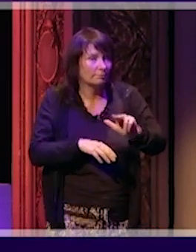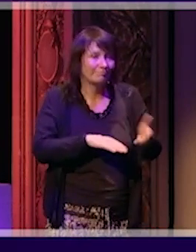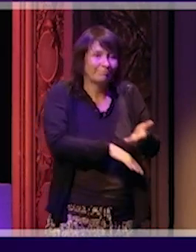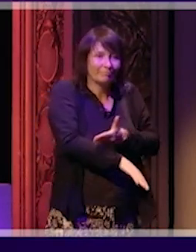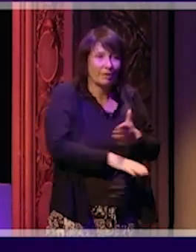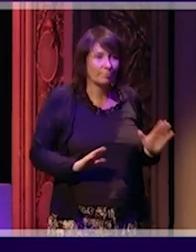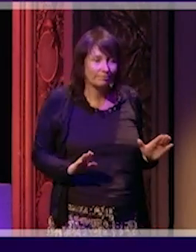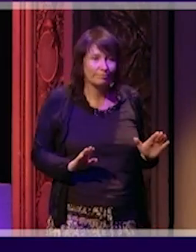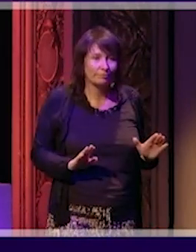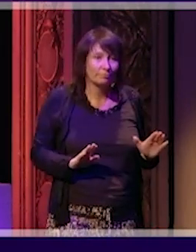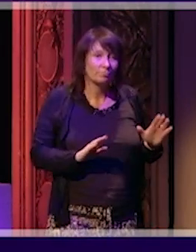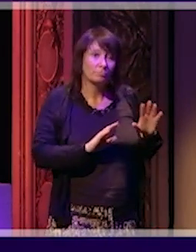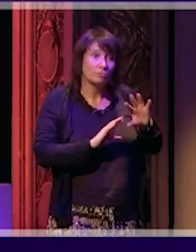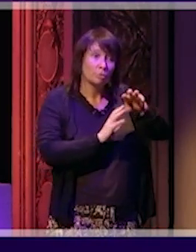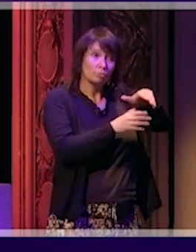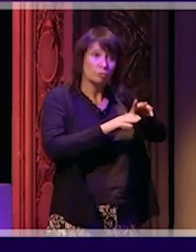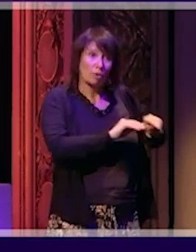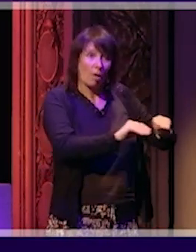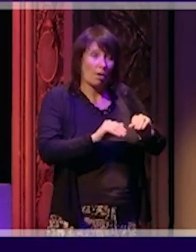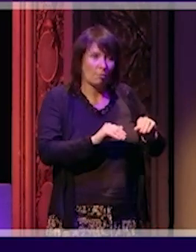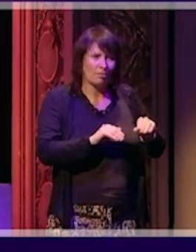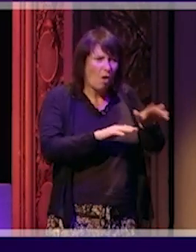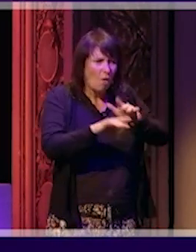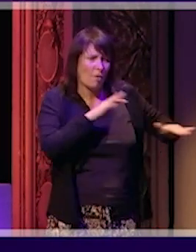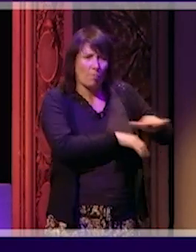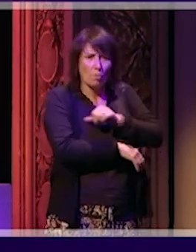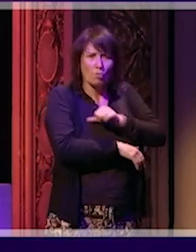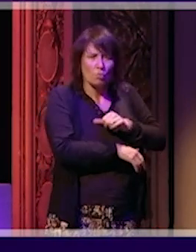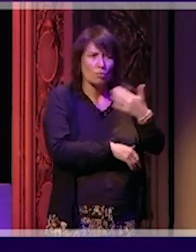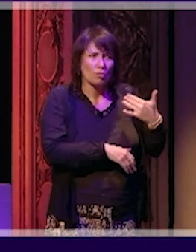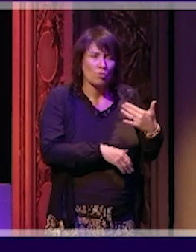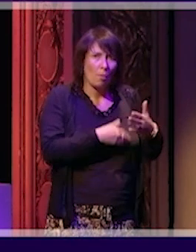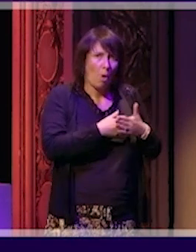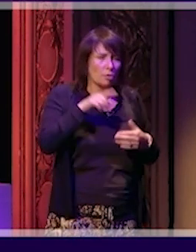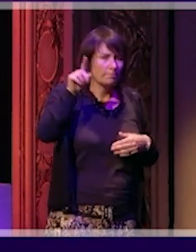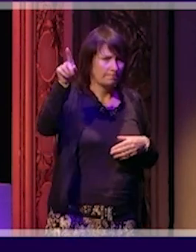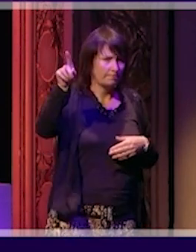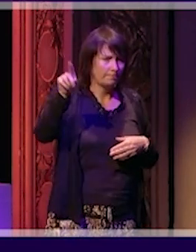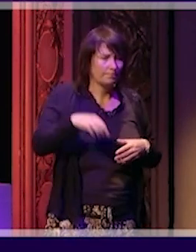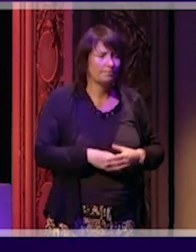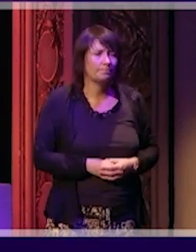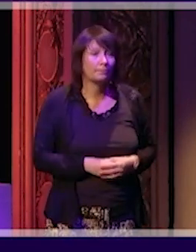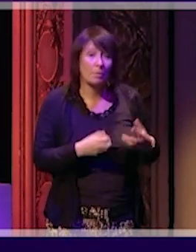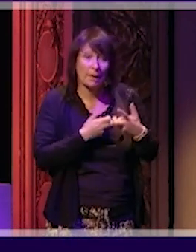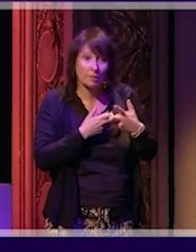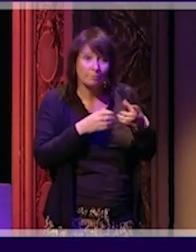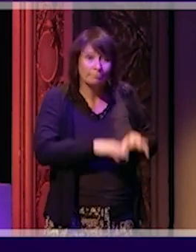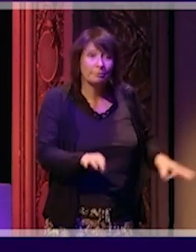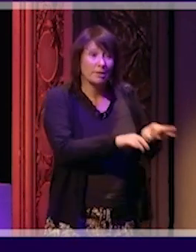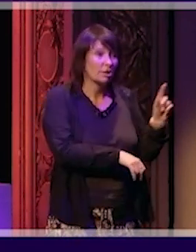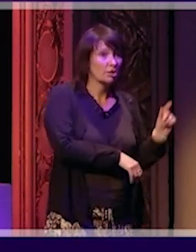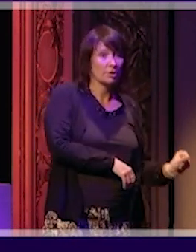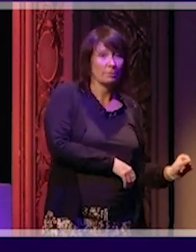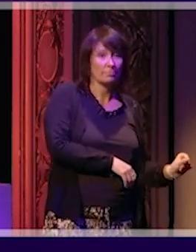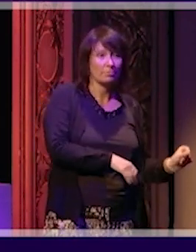protocoles sur des échantillons terrestres qui viennent d'environnement extrêmes ressemblant à mars de nos jours par exemple au Chili